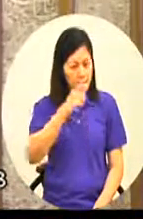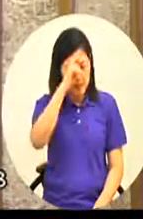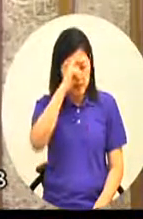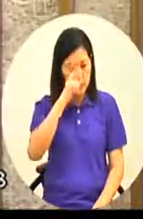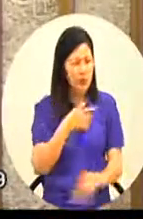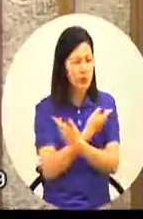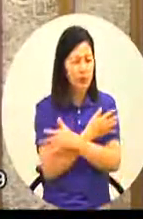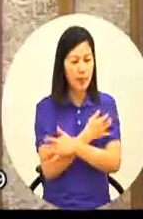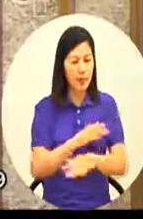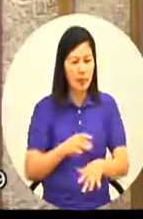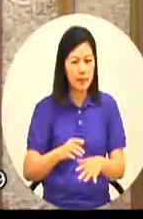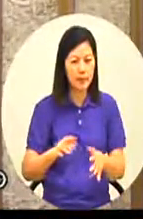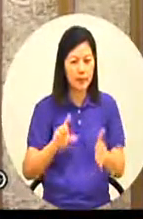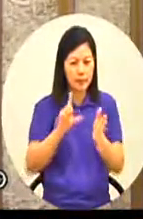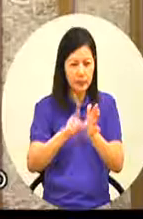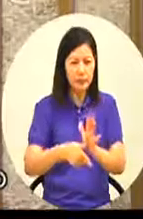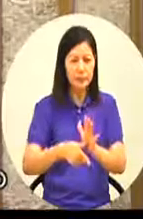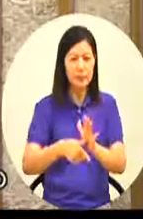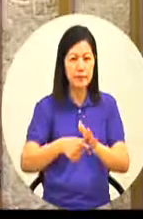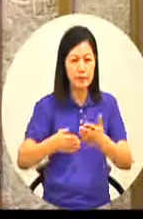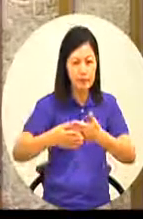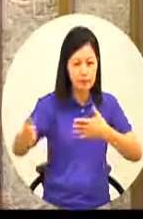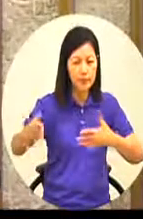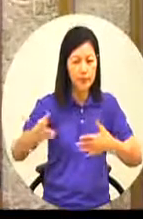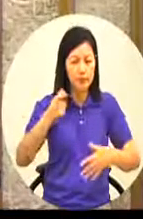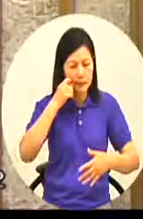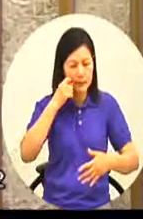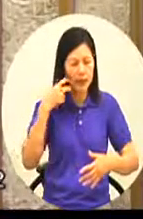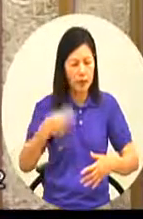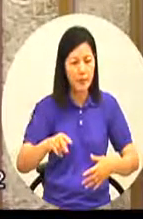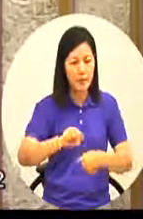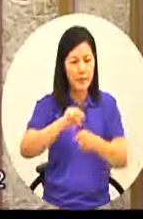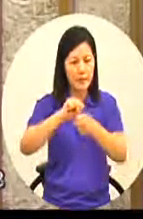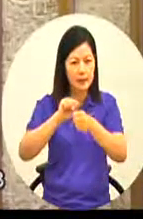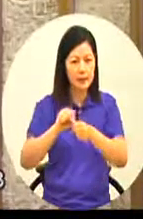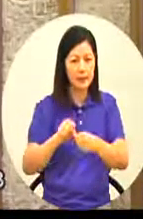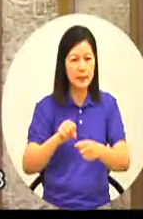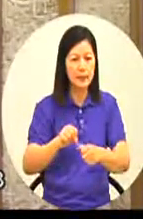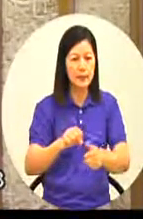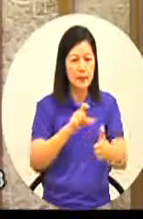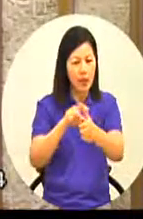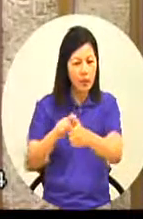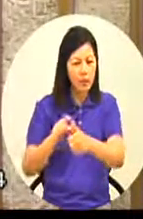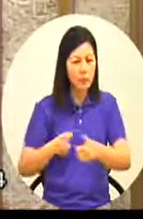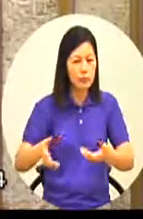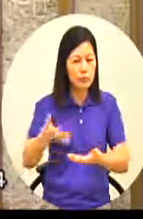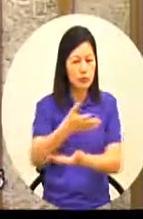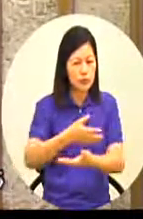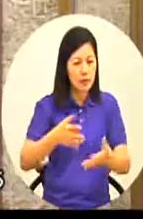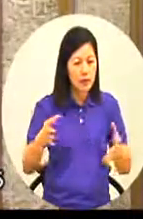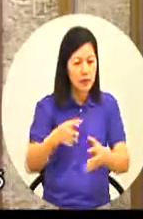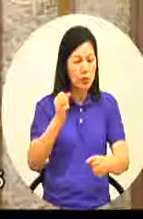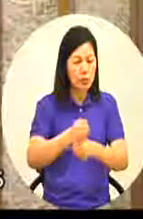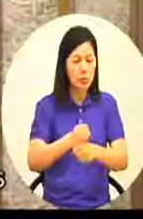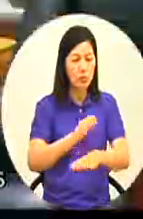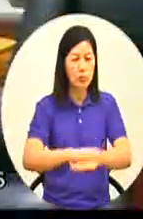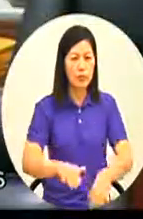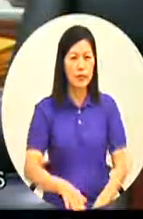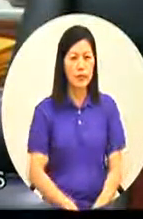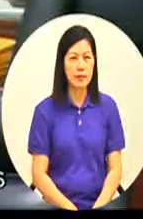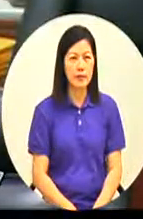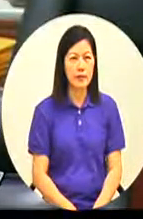是时空距离上有困难的，我们还是加强议题上的互相的合作啦哈。那这是新南向的部分。